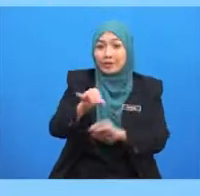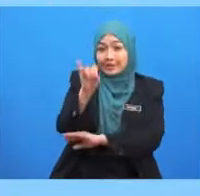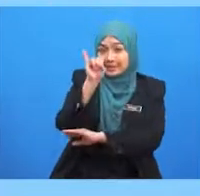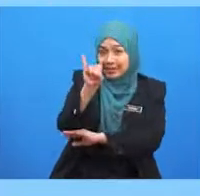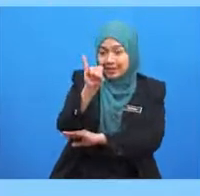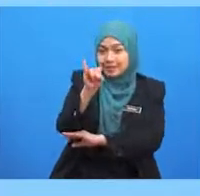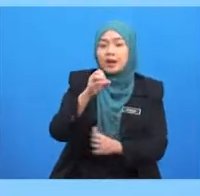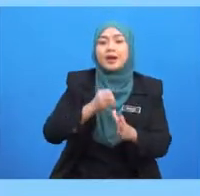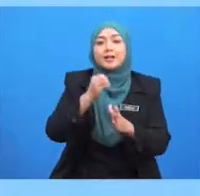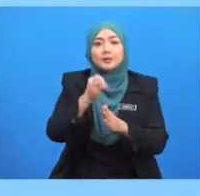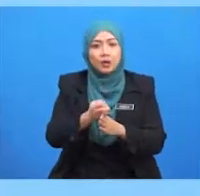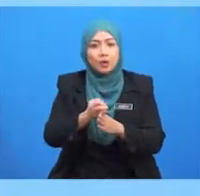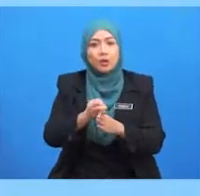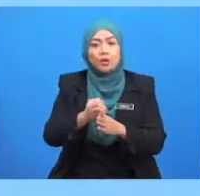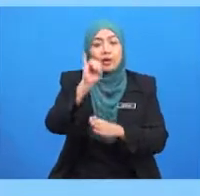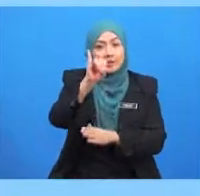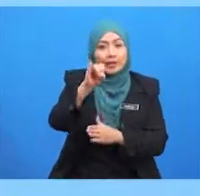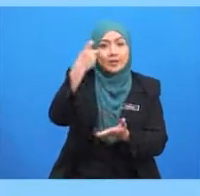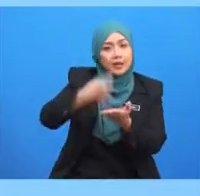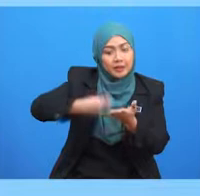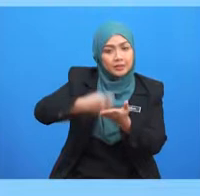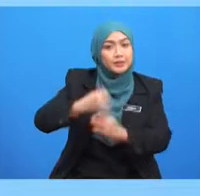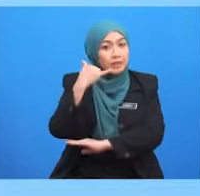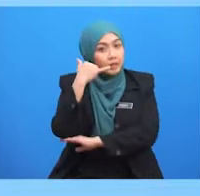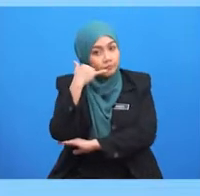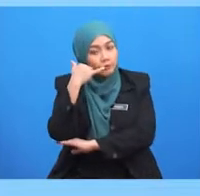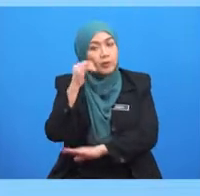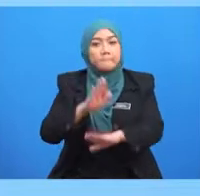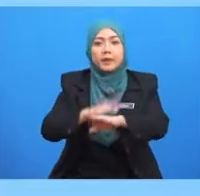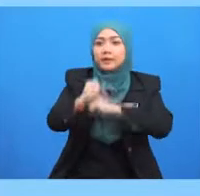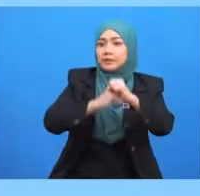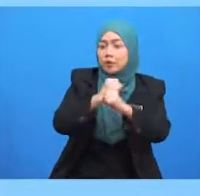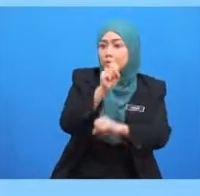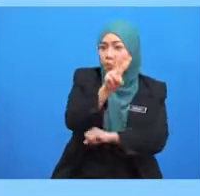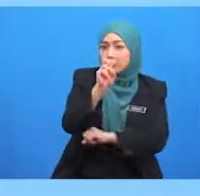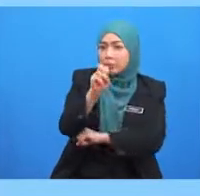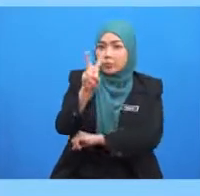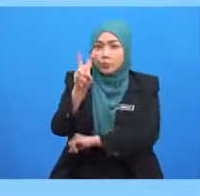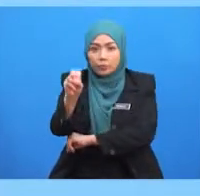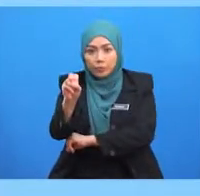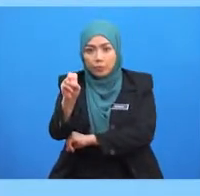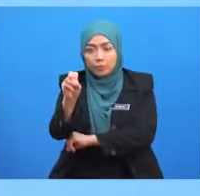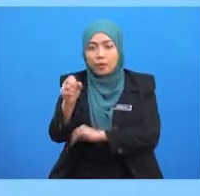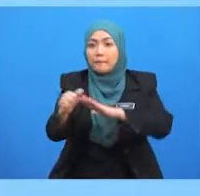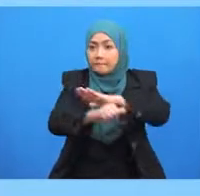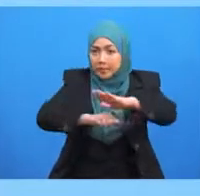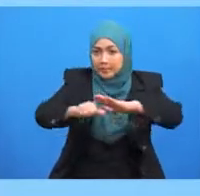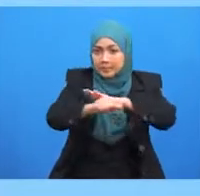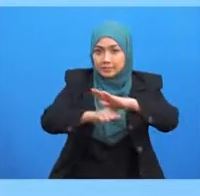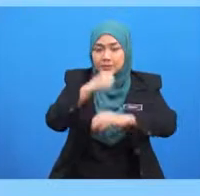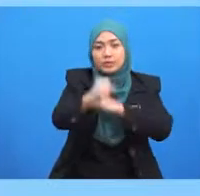atau indeks harga telepon pintar pada tahun 2020 berasaskan